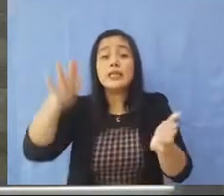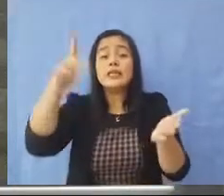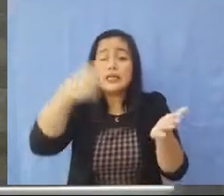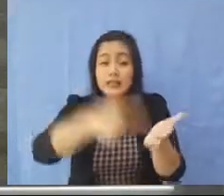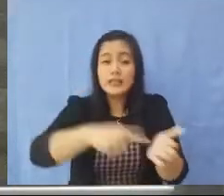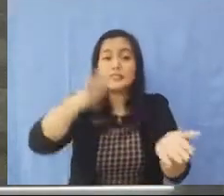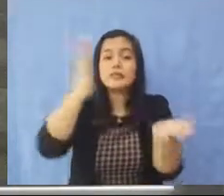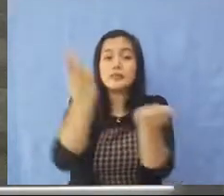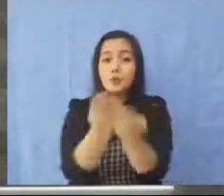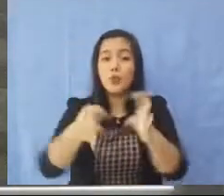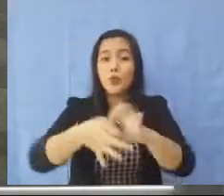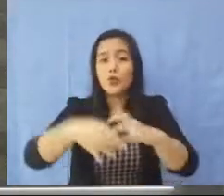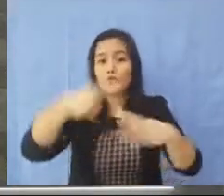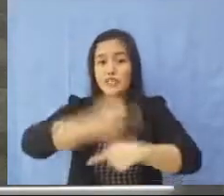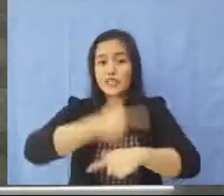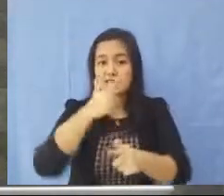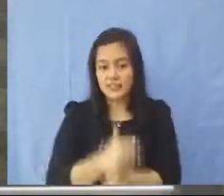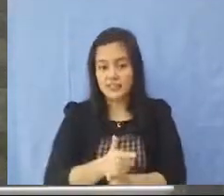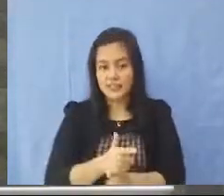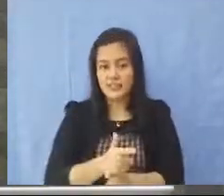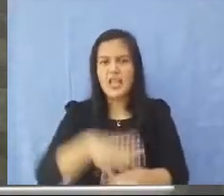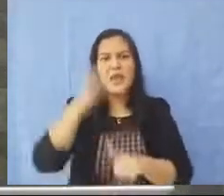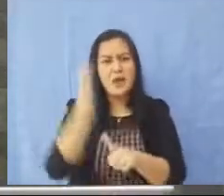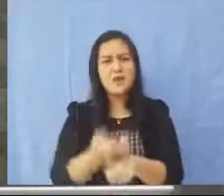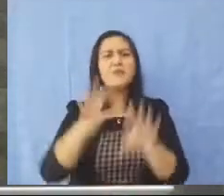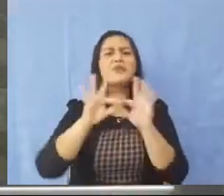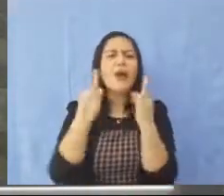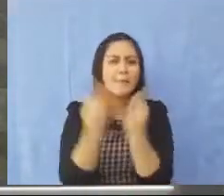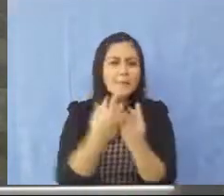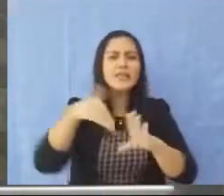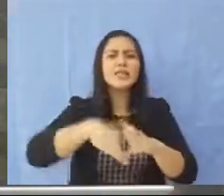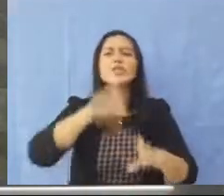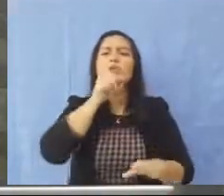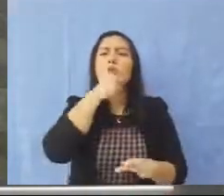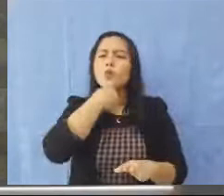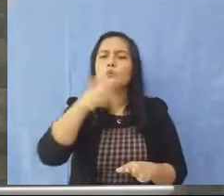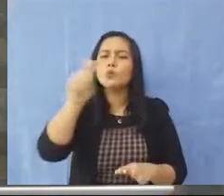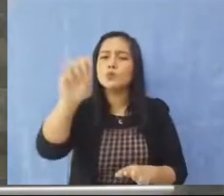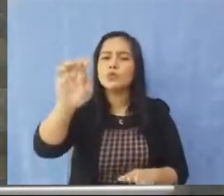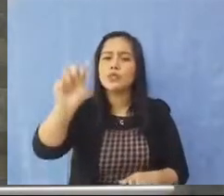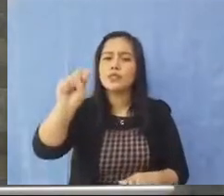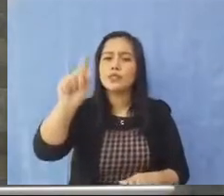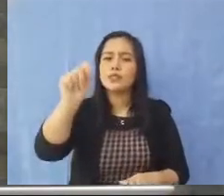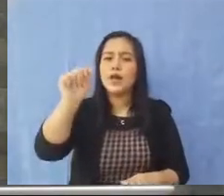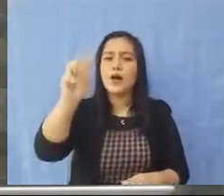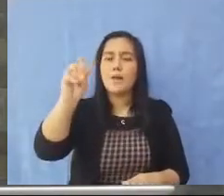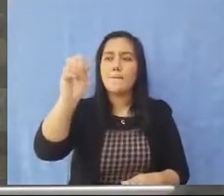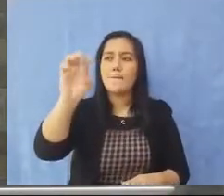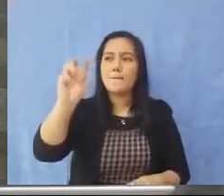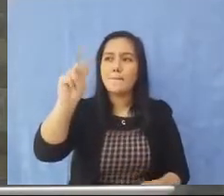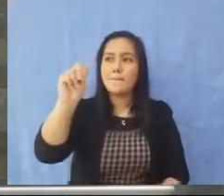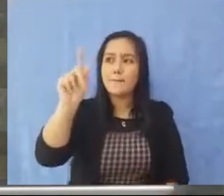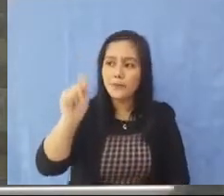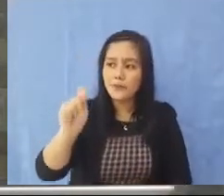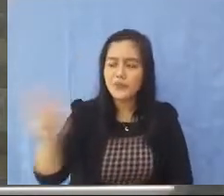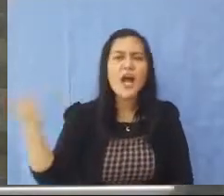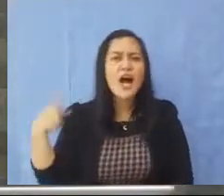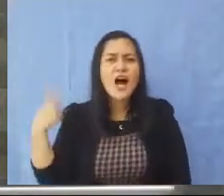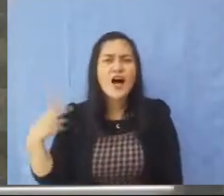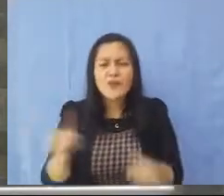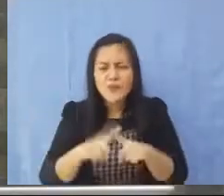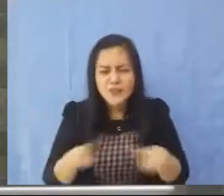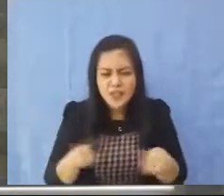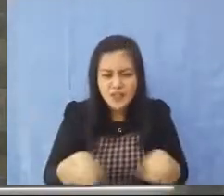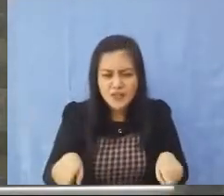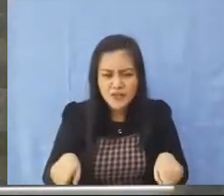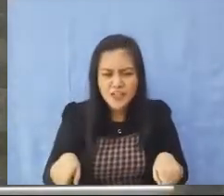sa bawat families makikita natin sa Old Testament na ang dealings ng Diyos sa yung dealings ng Diyos pagdating